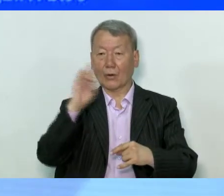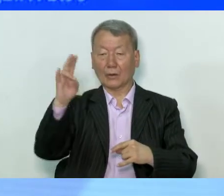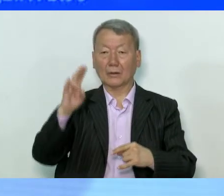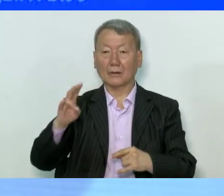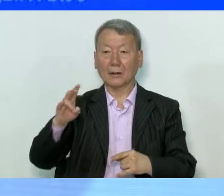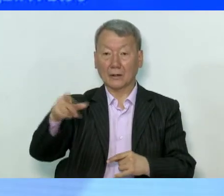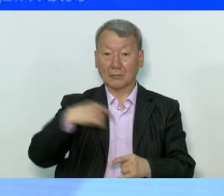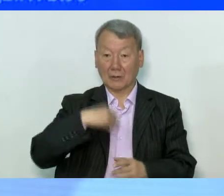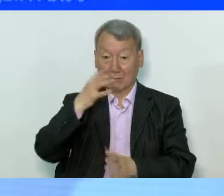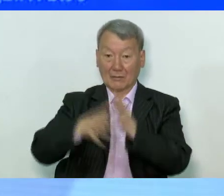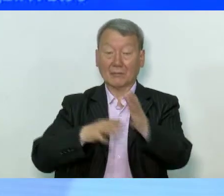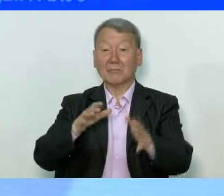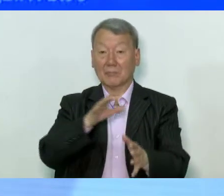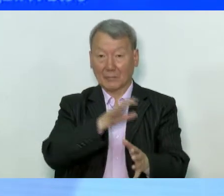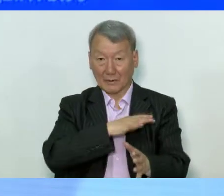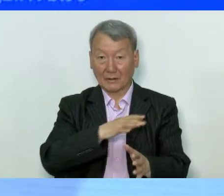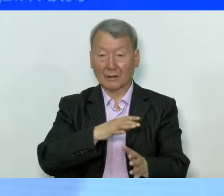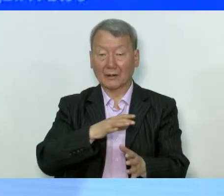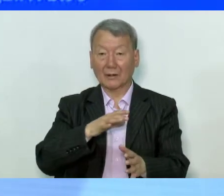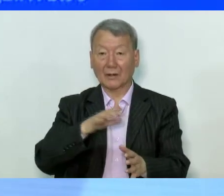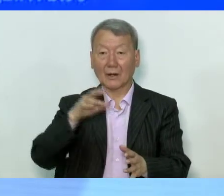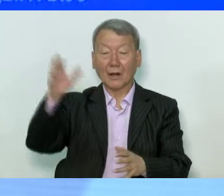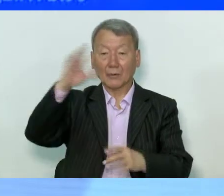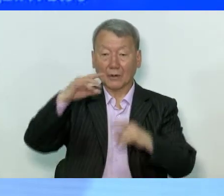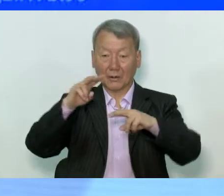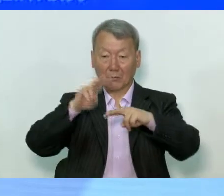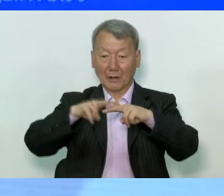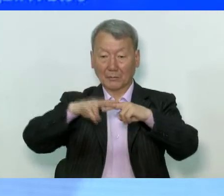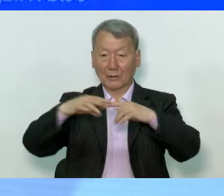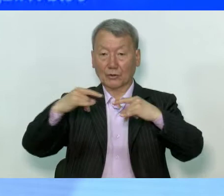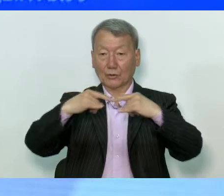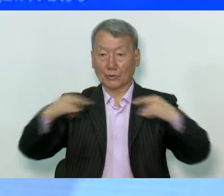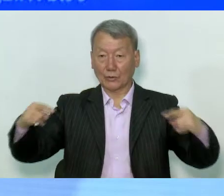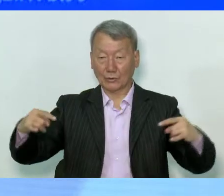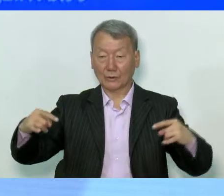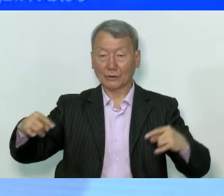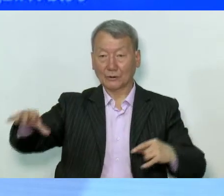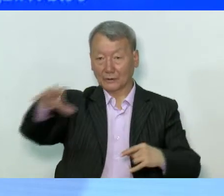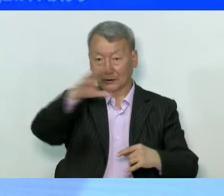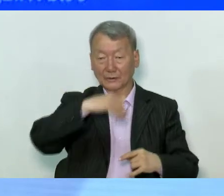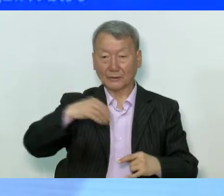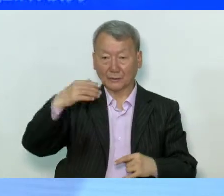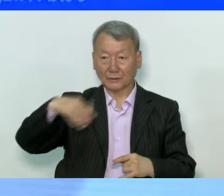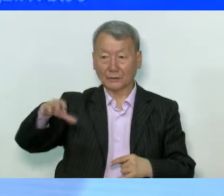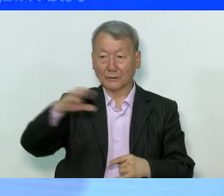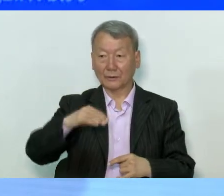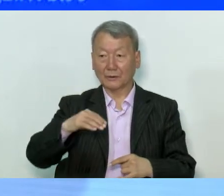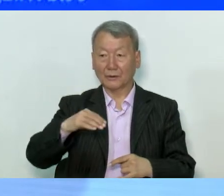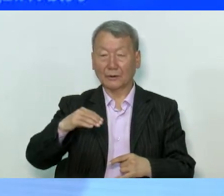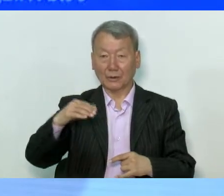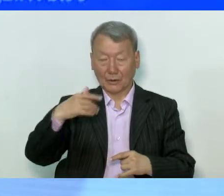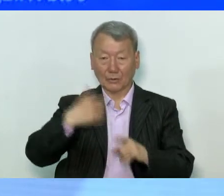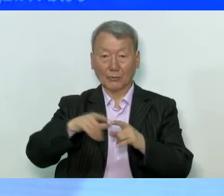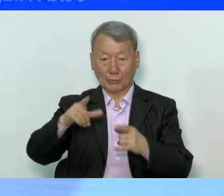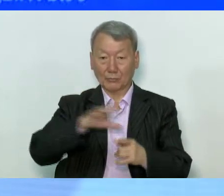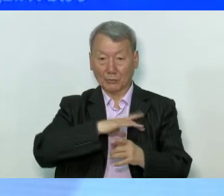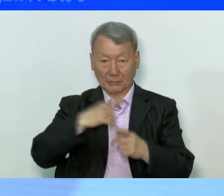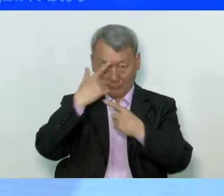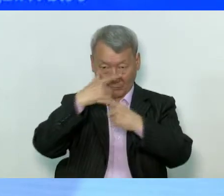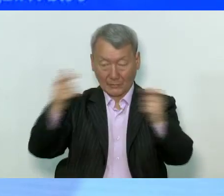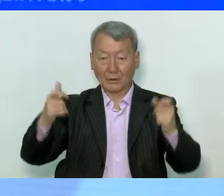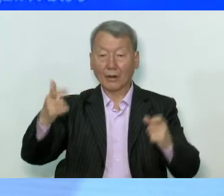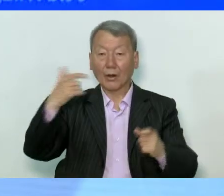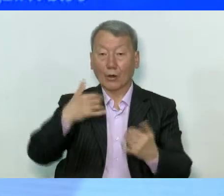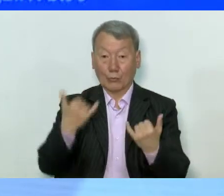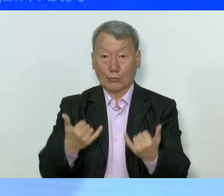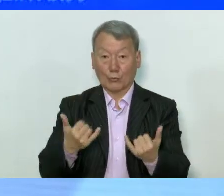Жана жогоруда айткандай эле, бул паспорт столдо дагы бизде жарандарыбызда өзүңүздөр билесиздер, кезек күтүү болот, буга чейин дагы болуп келген.